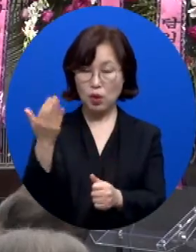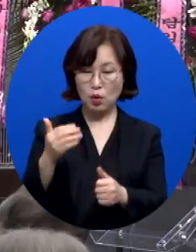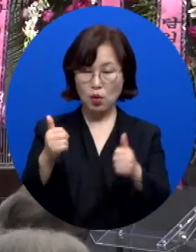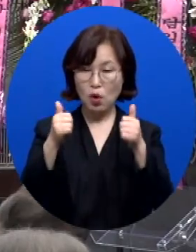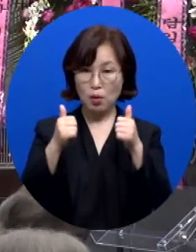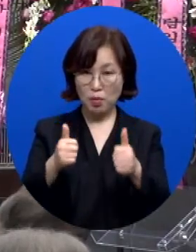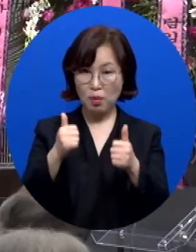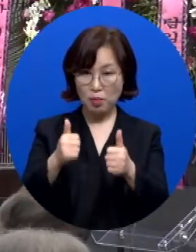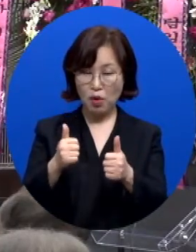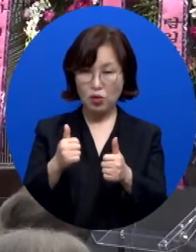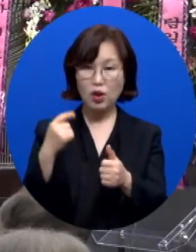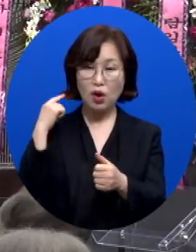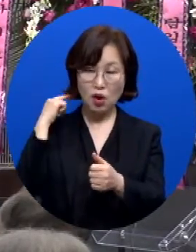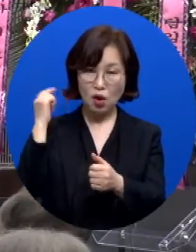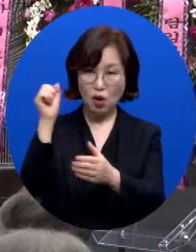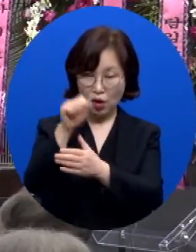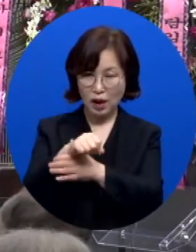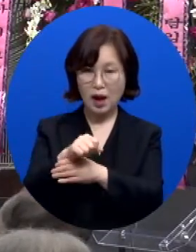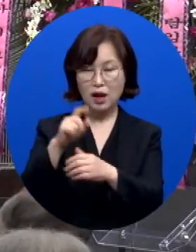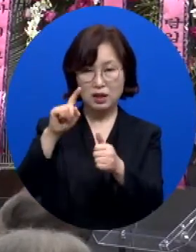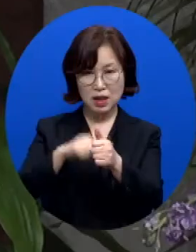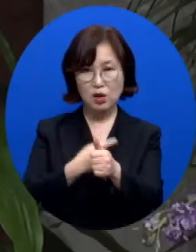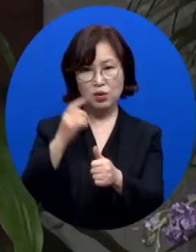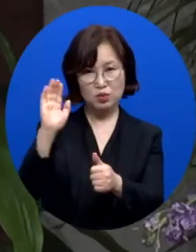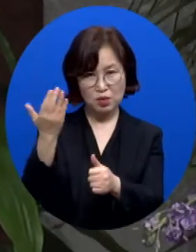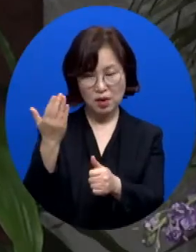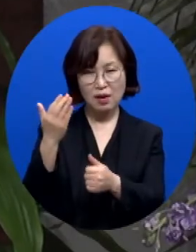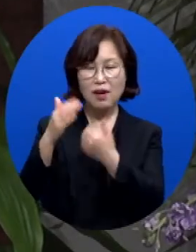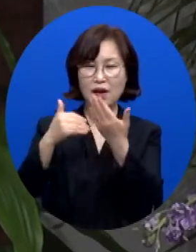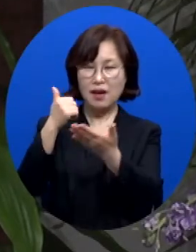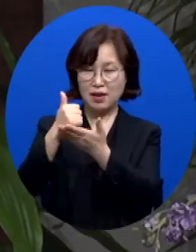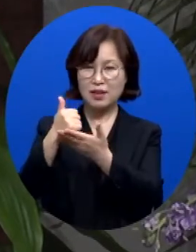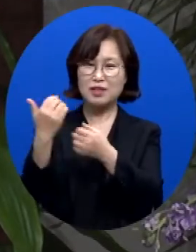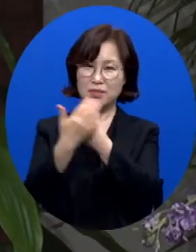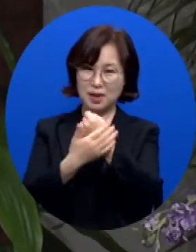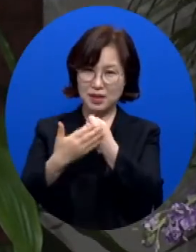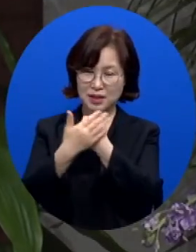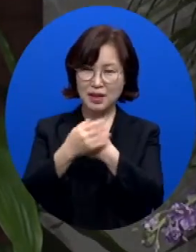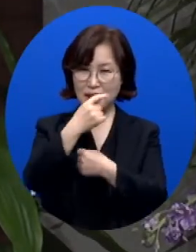허가를 받은 일도 교회를 사랑하는 하나님의 은혜였다며 간증을 전했습니다.